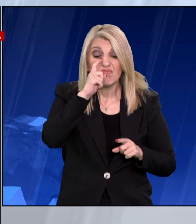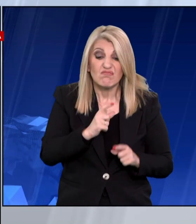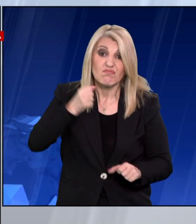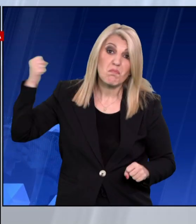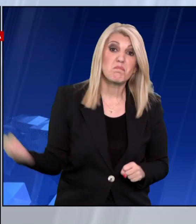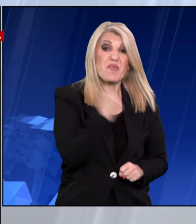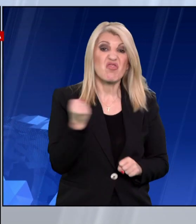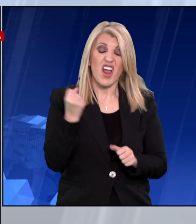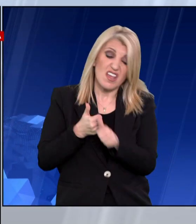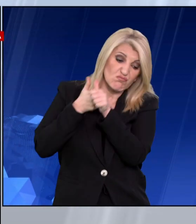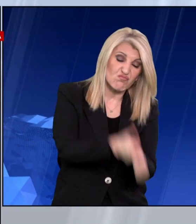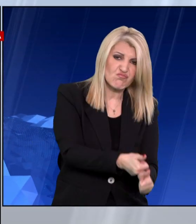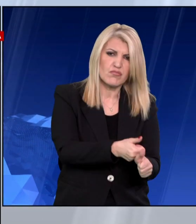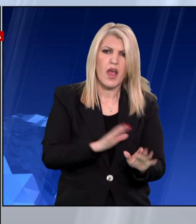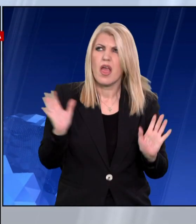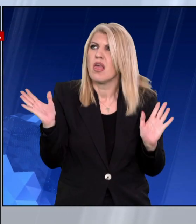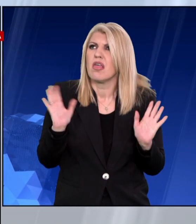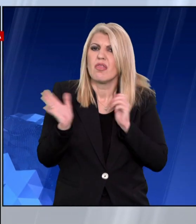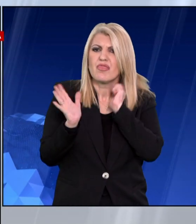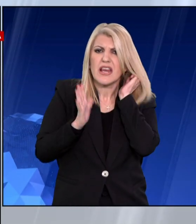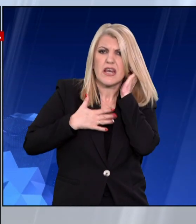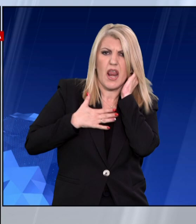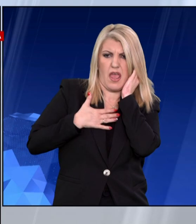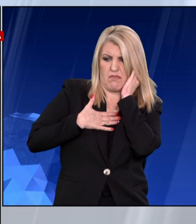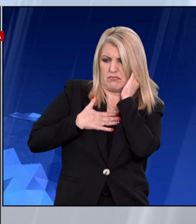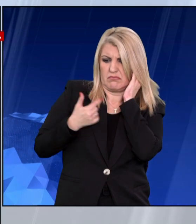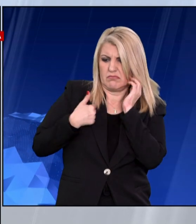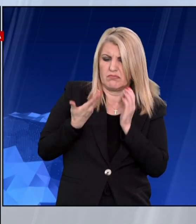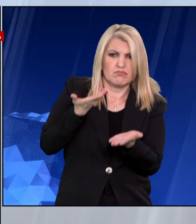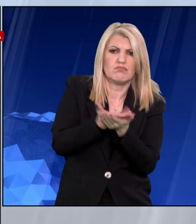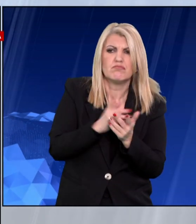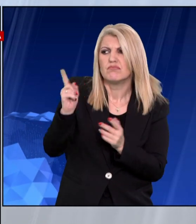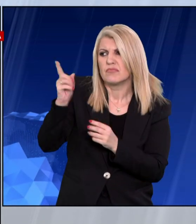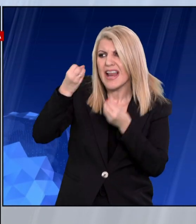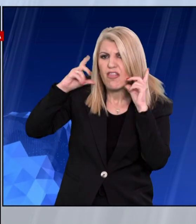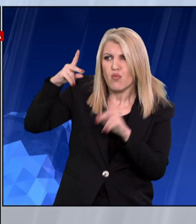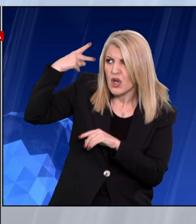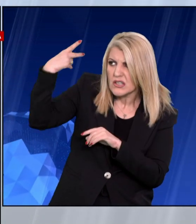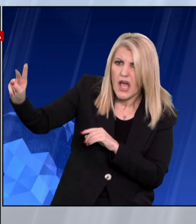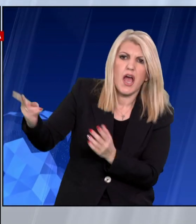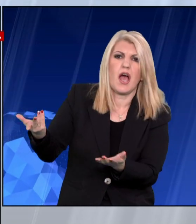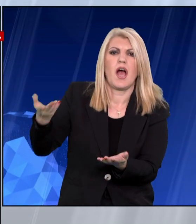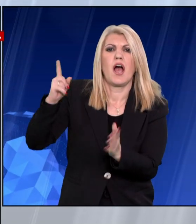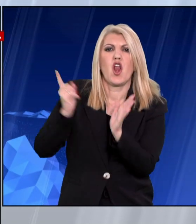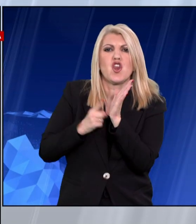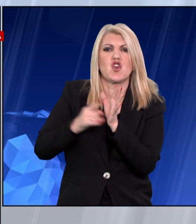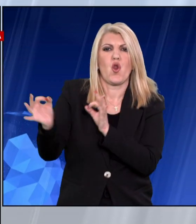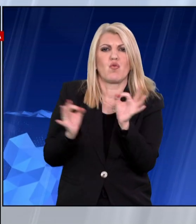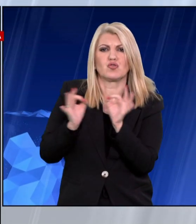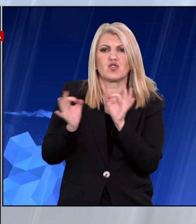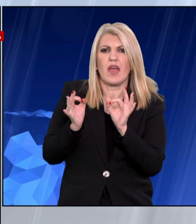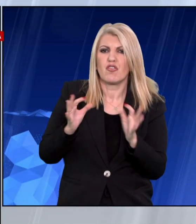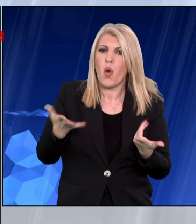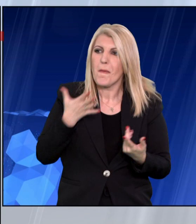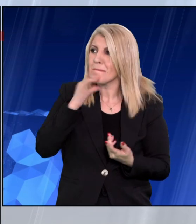σχέδιο νόμου κυβέρνησης ε είναι λάθος αυτόν που το αντιλήφθηκαν ως τέτοιο δεν θα διαγραφεί μέλος της